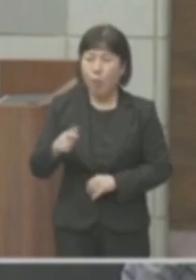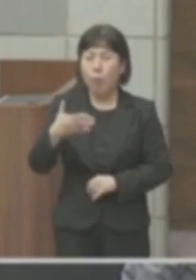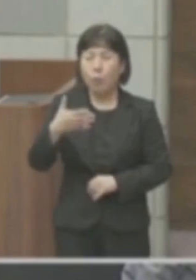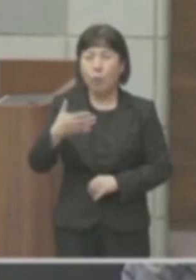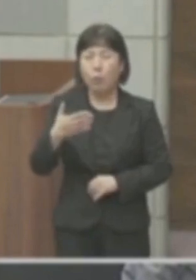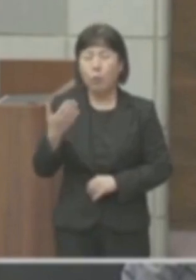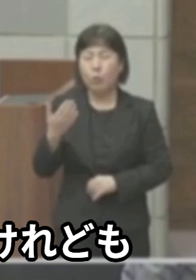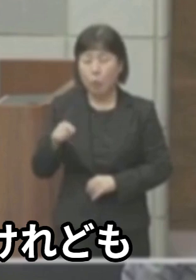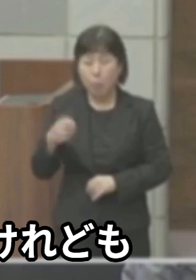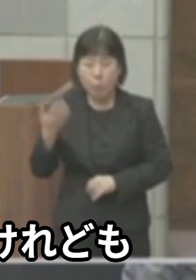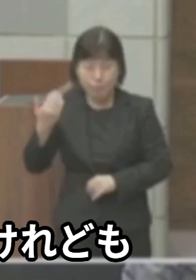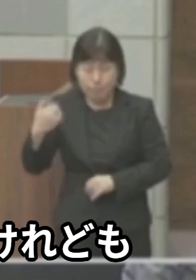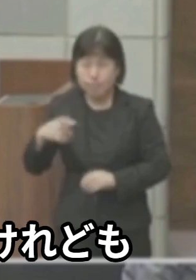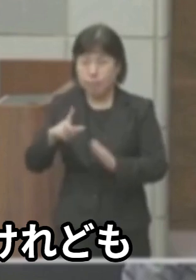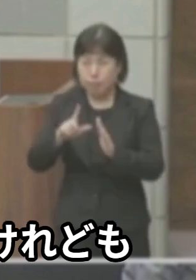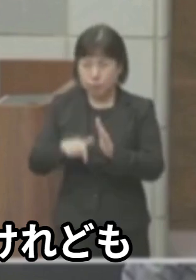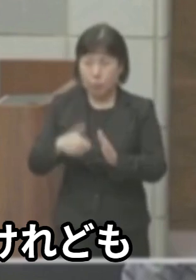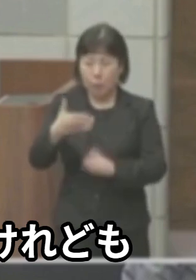ですから、